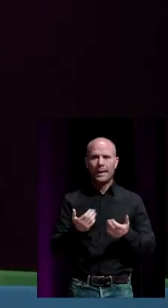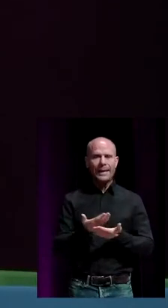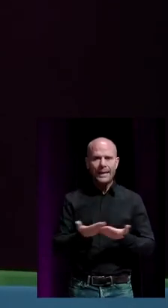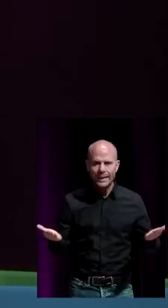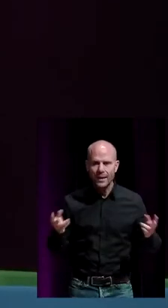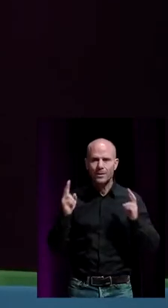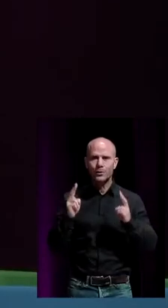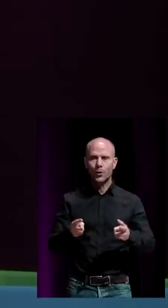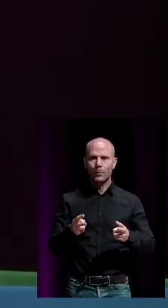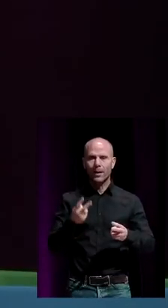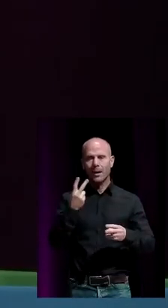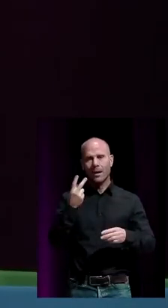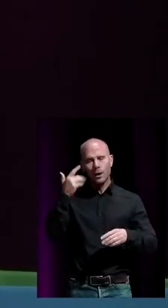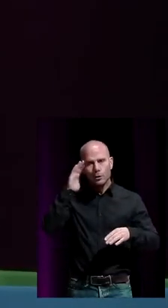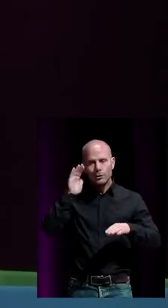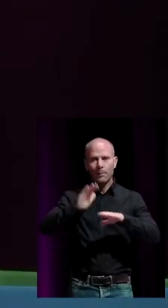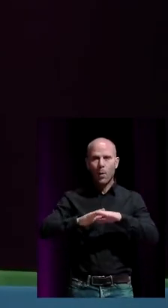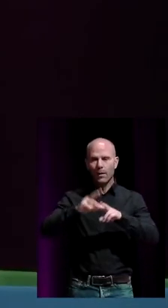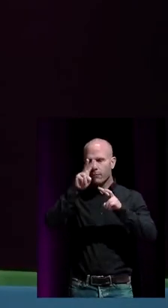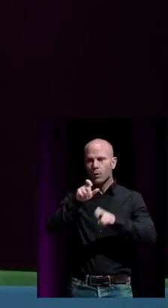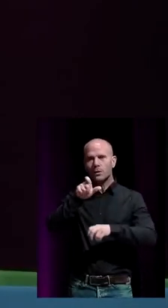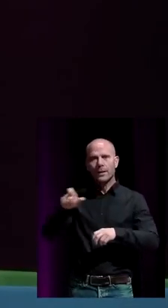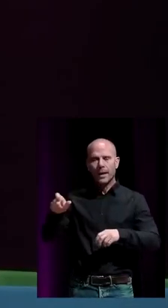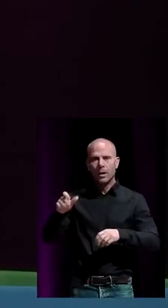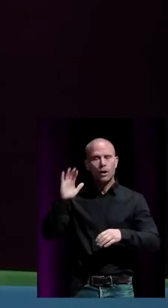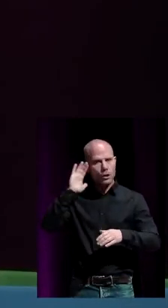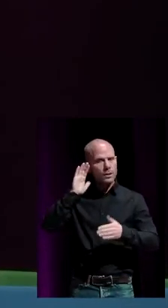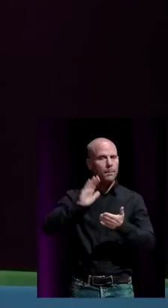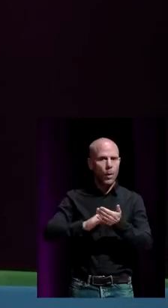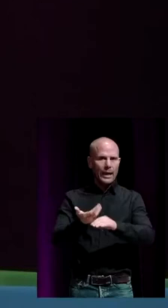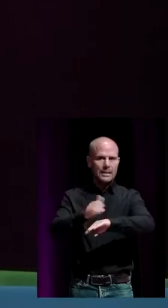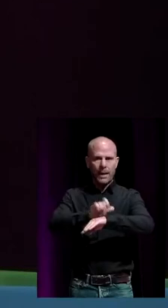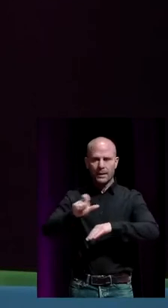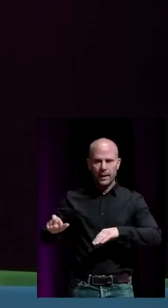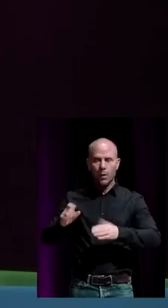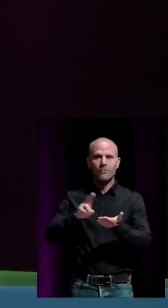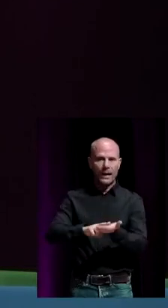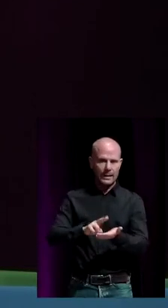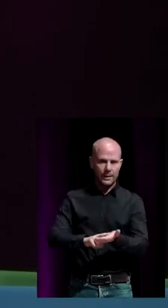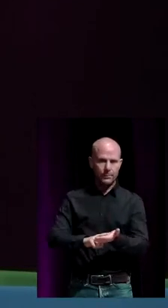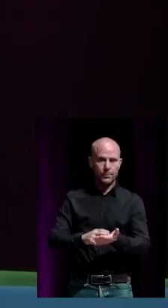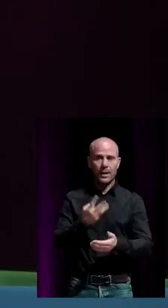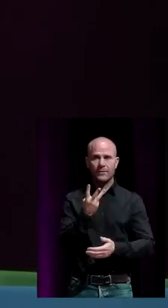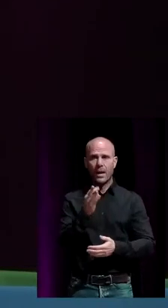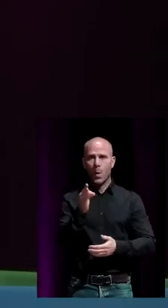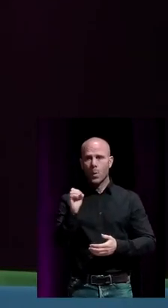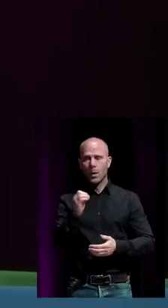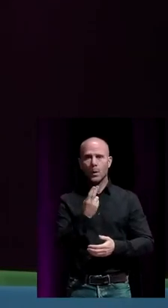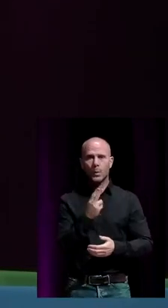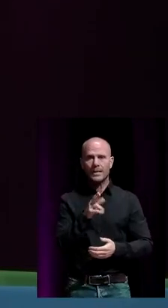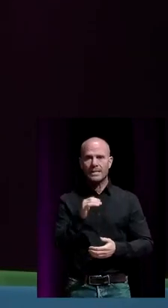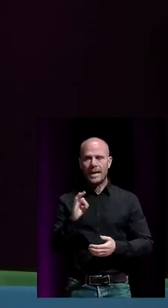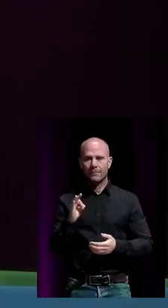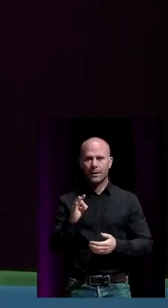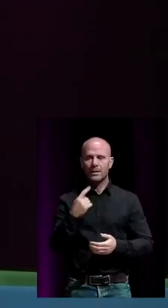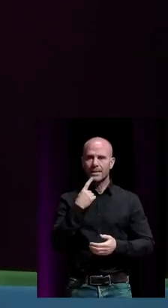vänder sig till forskningen och lyssnar tillräckligt mycket på fakta och experter. Nu säger ju WHO och UNICEF att makthavarna